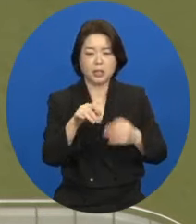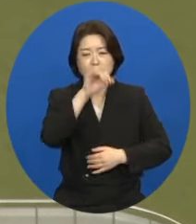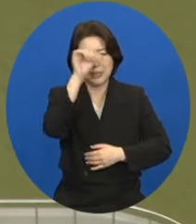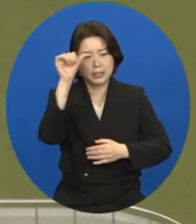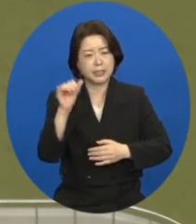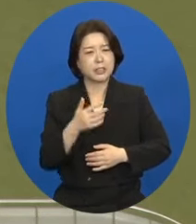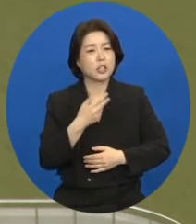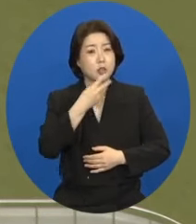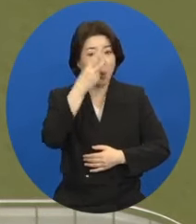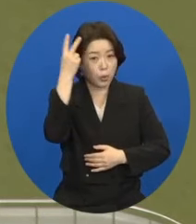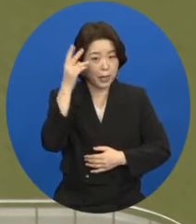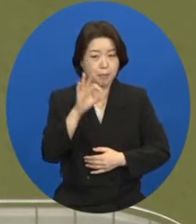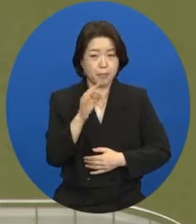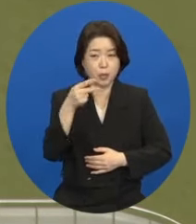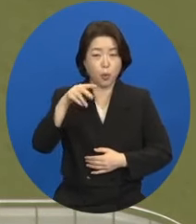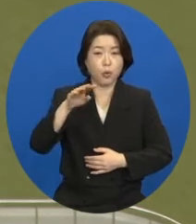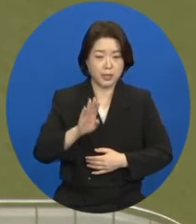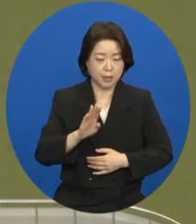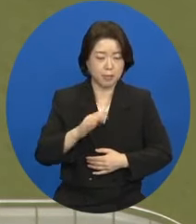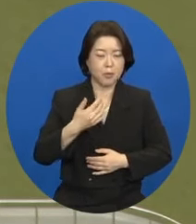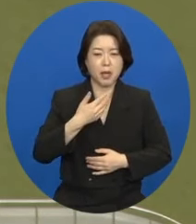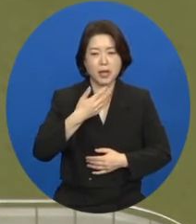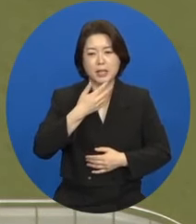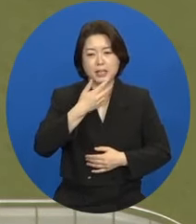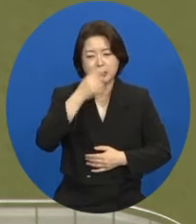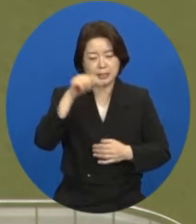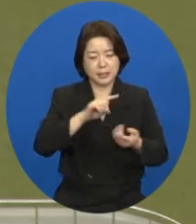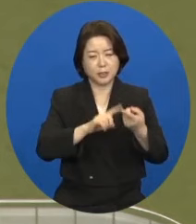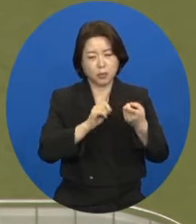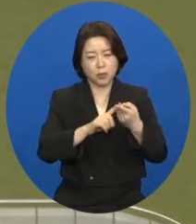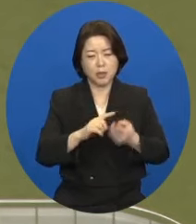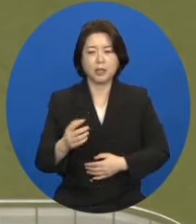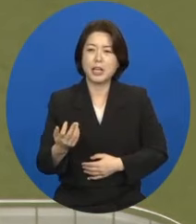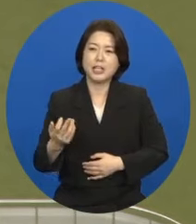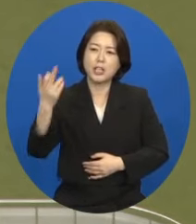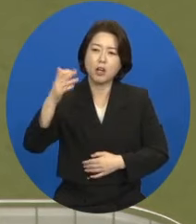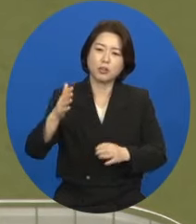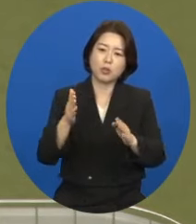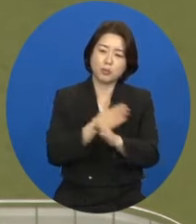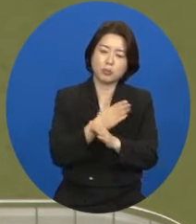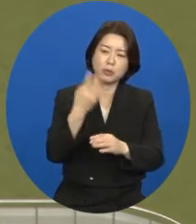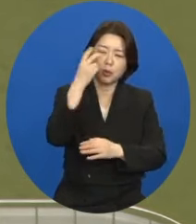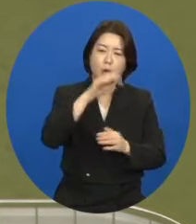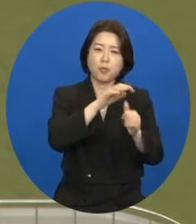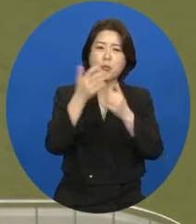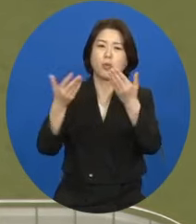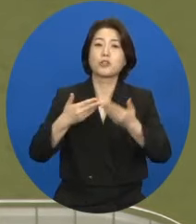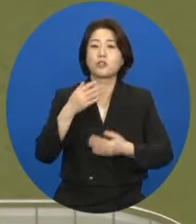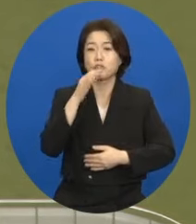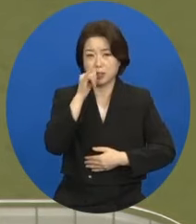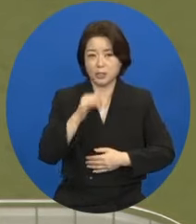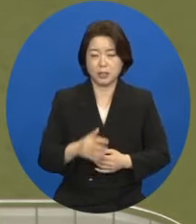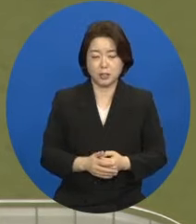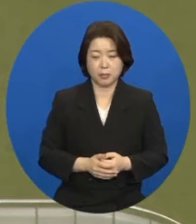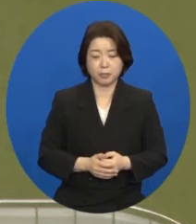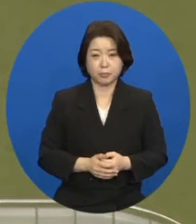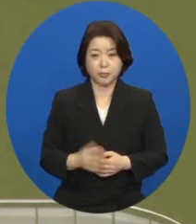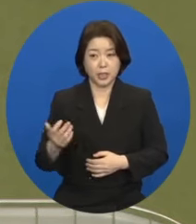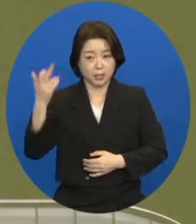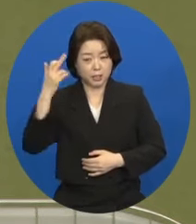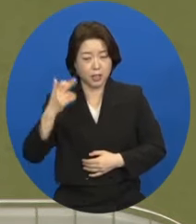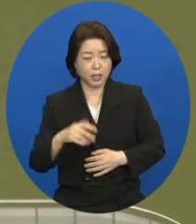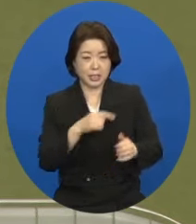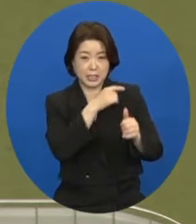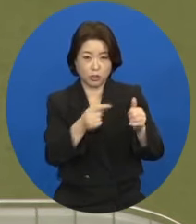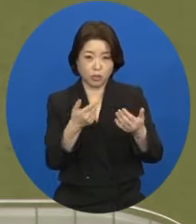그를 미워했거든요. 시기하고 질투해서 구덩이 던지잖아요. 성경 가만히 보시면 20절에 그냥 구덩이 던지는 게